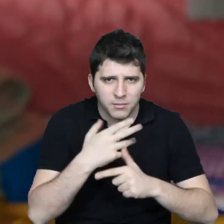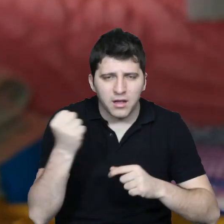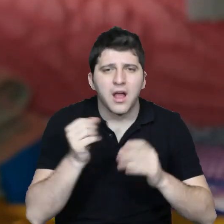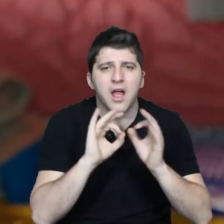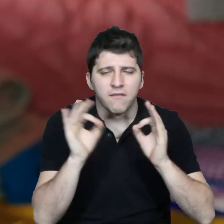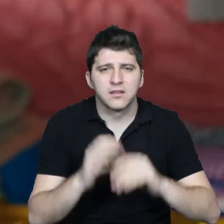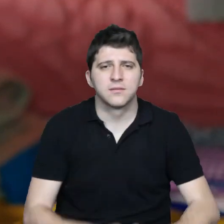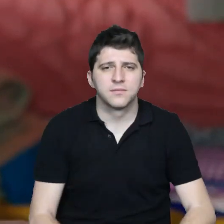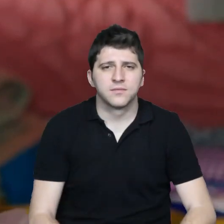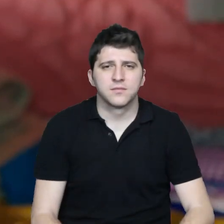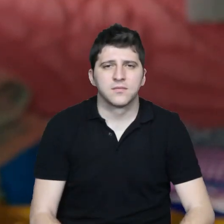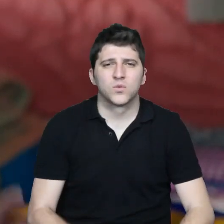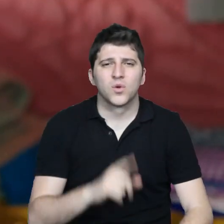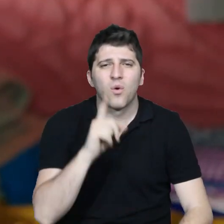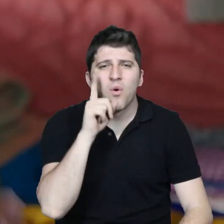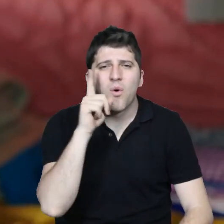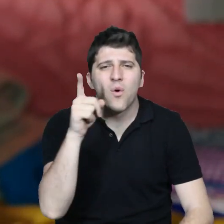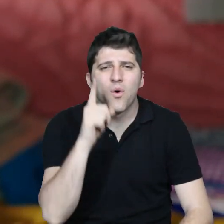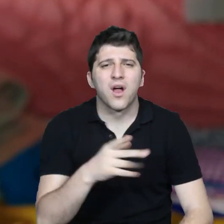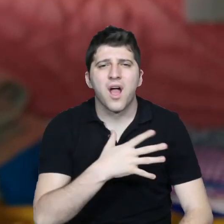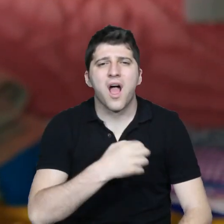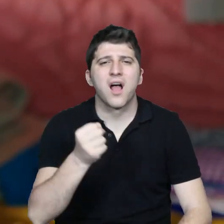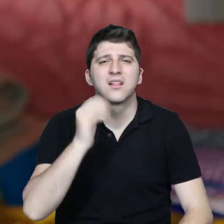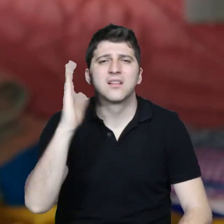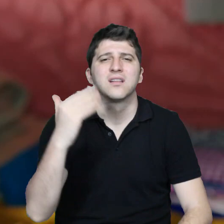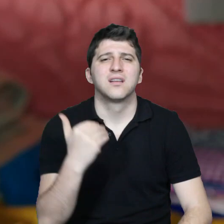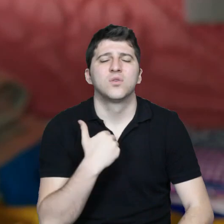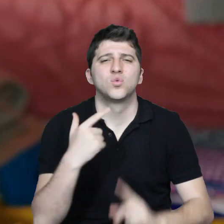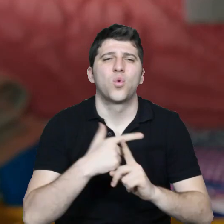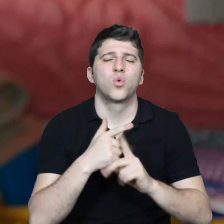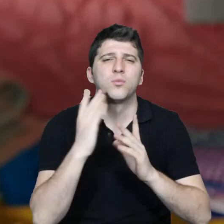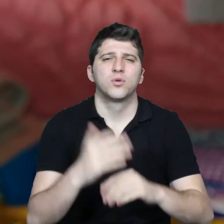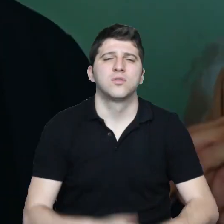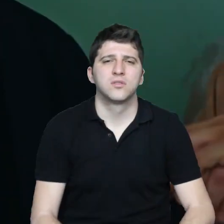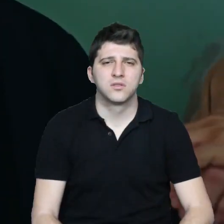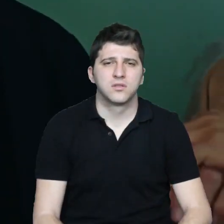Evet. O musibet altı götürdü benim güzel torunumu.